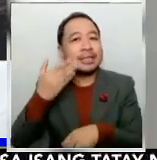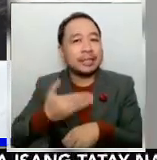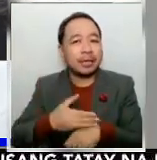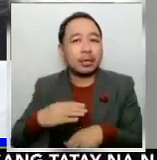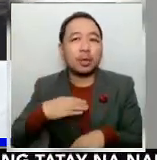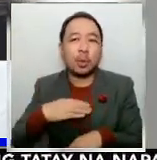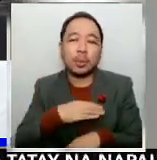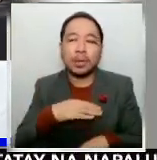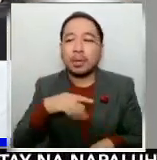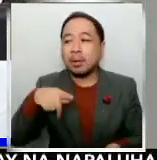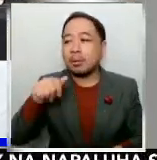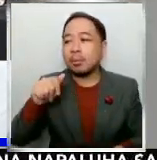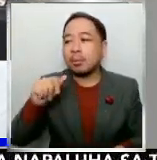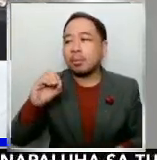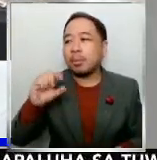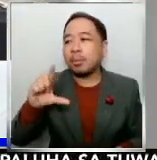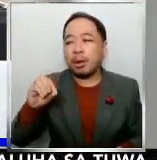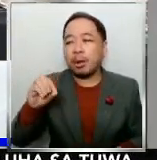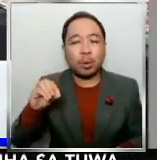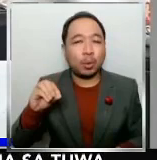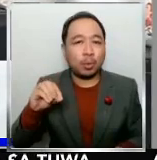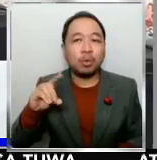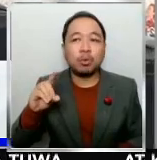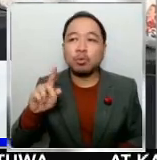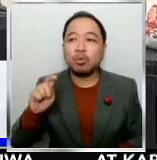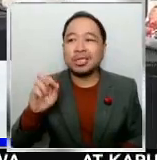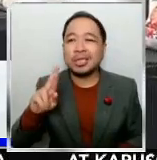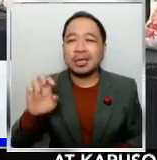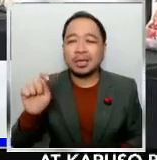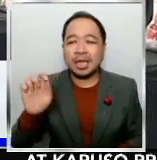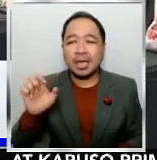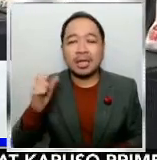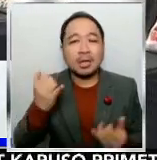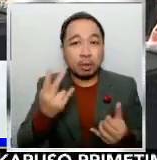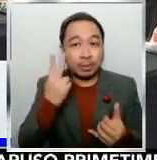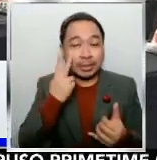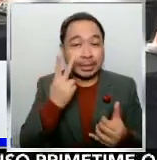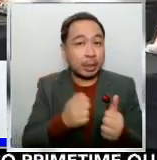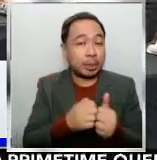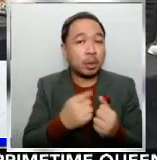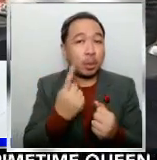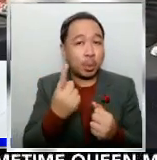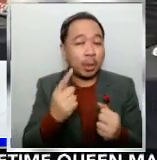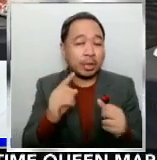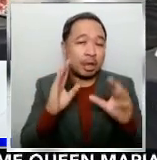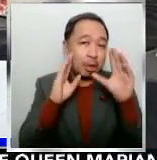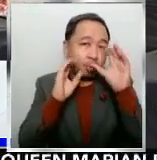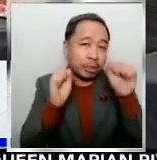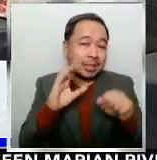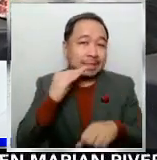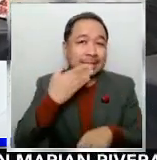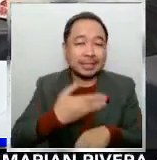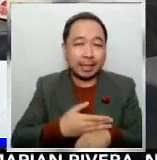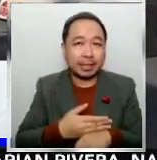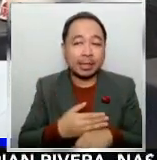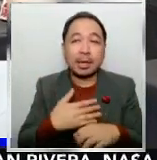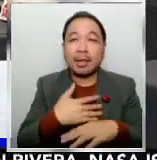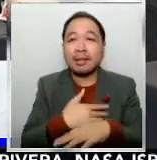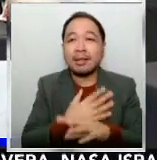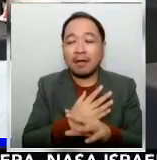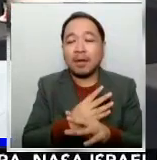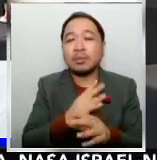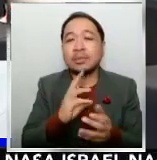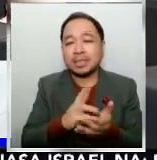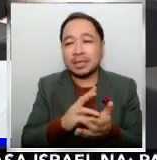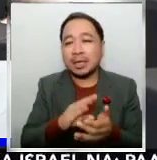Duterte. Makikitang kasama ng tambalang BBM Sara ang isa pang presidential son na si Davao City Vice Mayor Baste